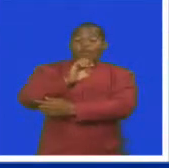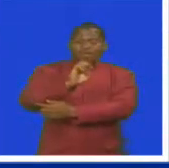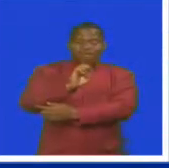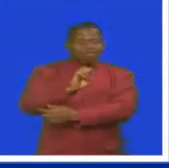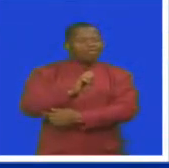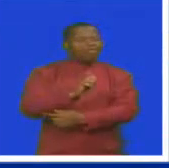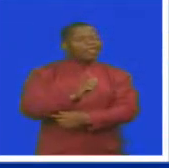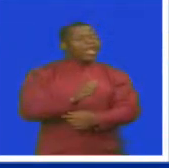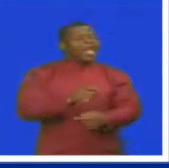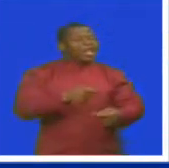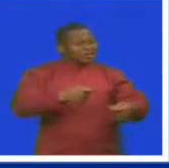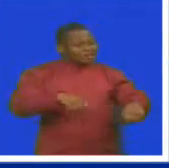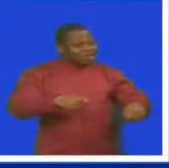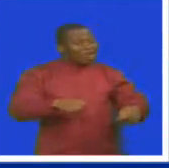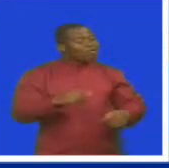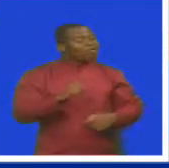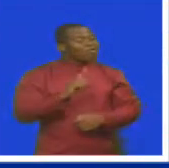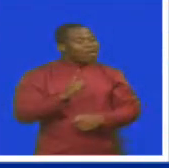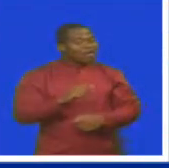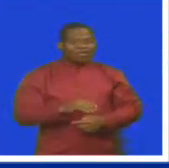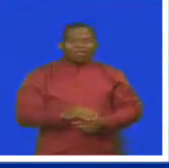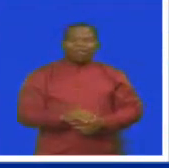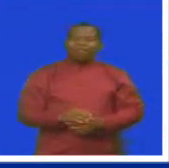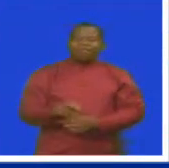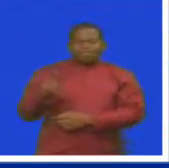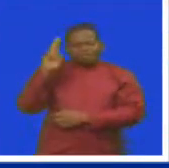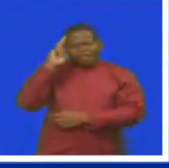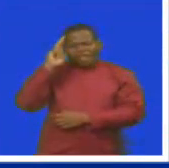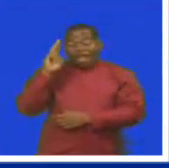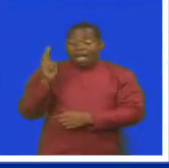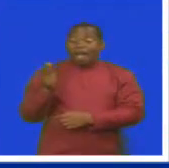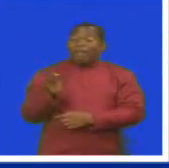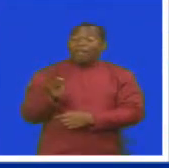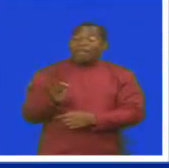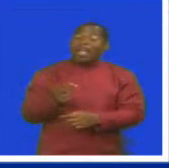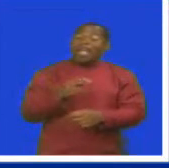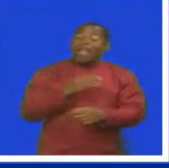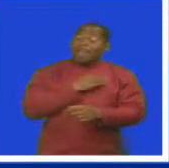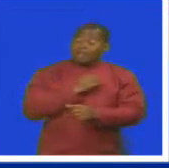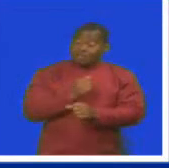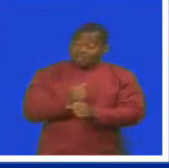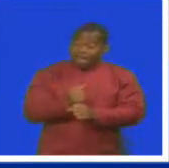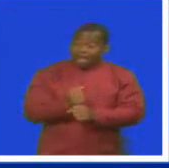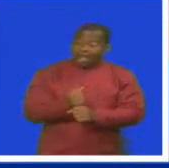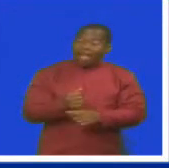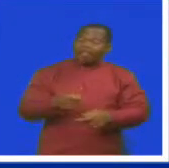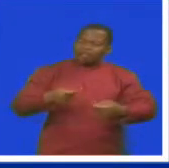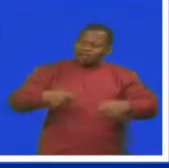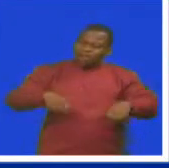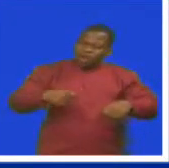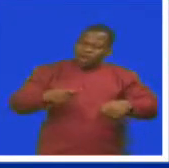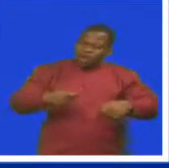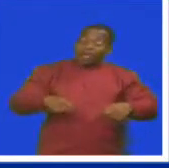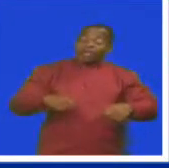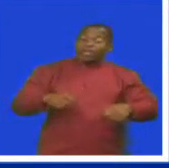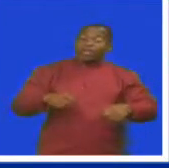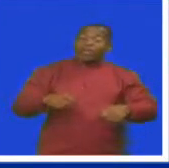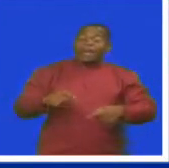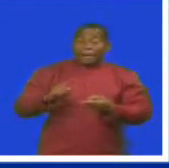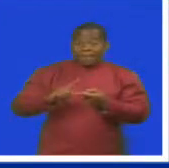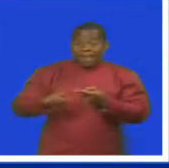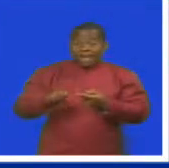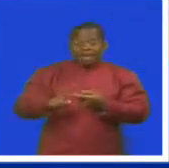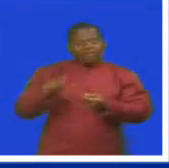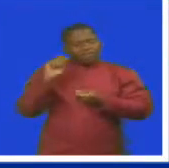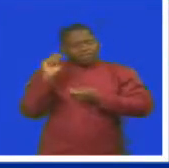Zabate Futemijalo Mush. Sevusela Samuel Sue, Namtanje, Sulumbuelista, Buga, Tinzabate, Kaluva, once you see a second small school, let's set in